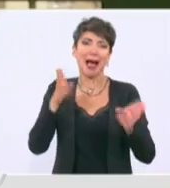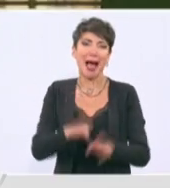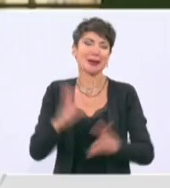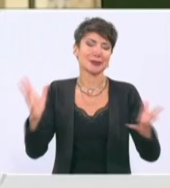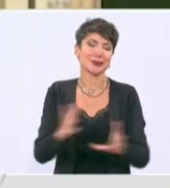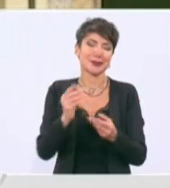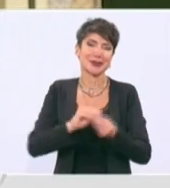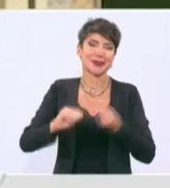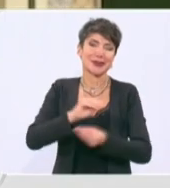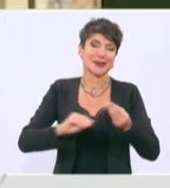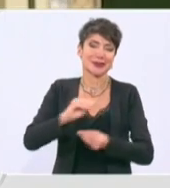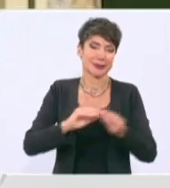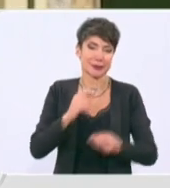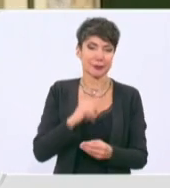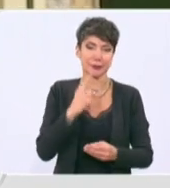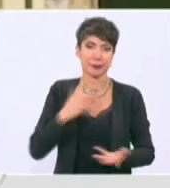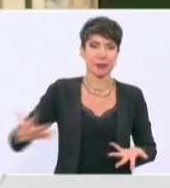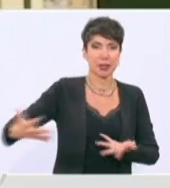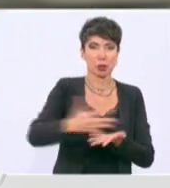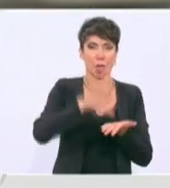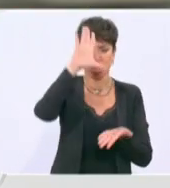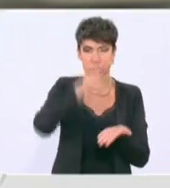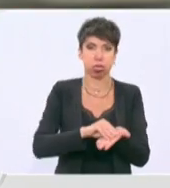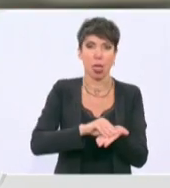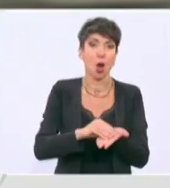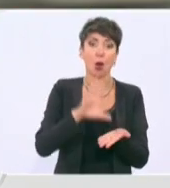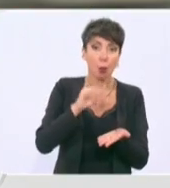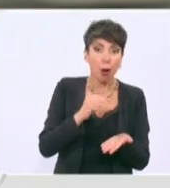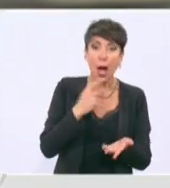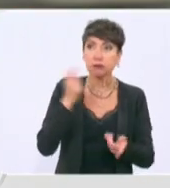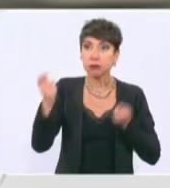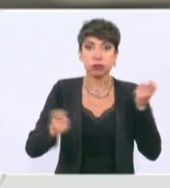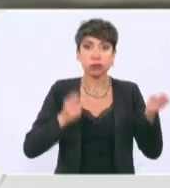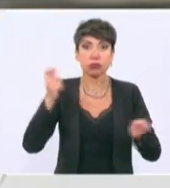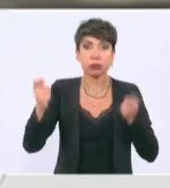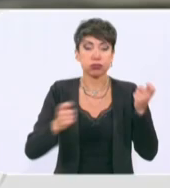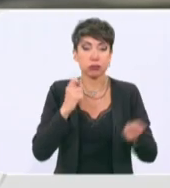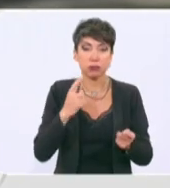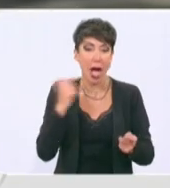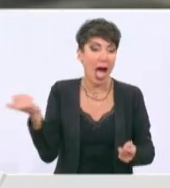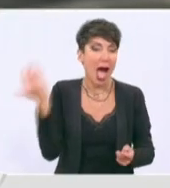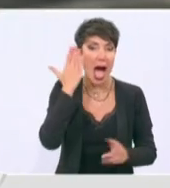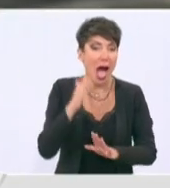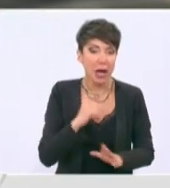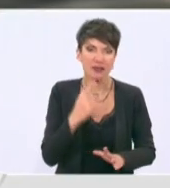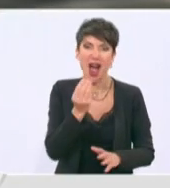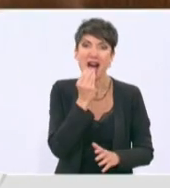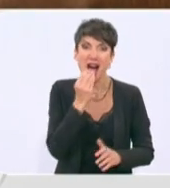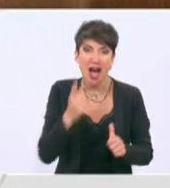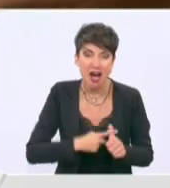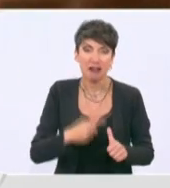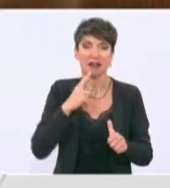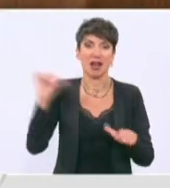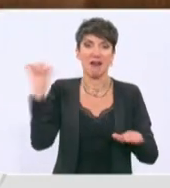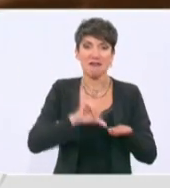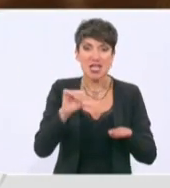και τρώγεται το εισόδημα από την ακρίβεια, αυτή την ακρίβεια που λέμε των φτωχών που είναι στα τρόφιμα, στην ενέργεια κλπ.